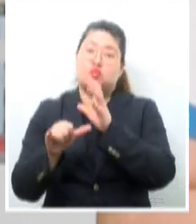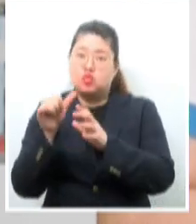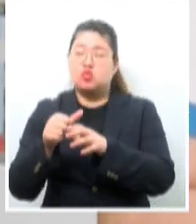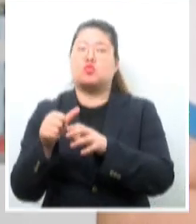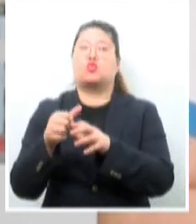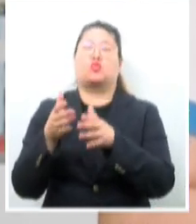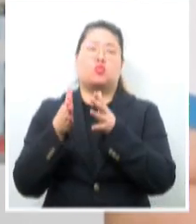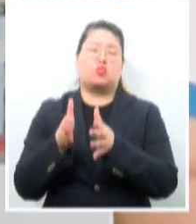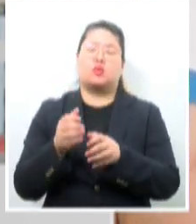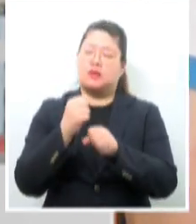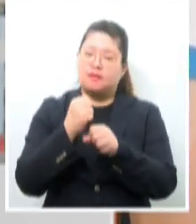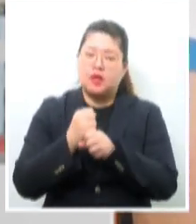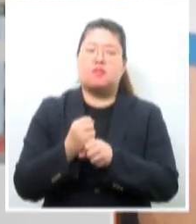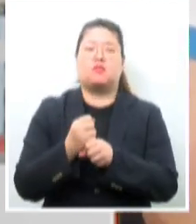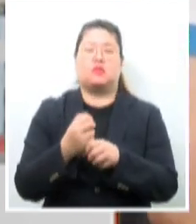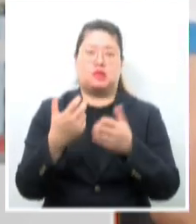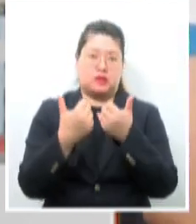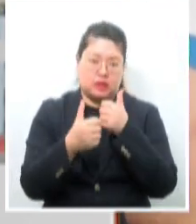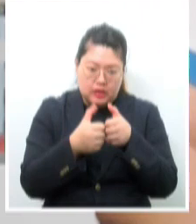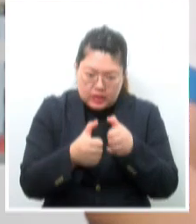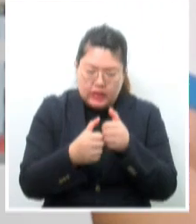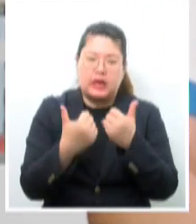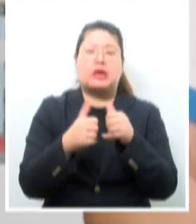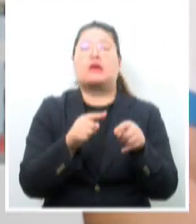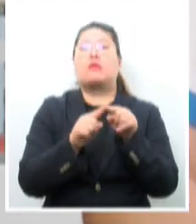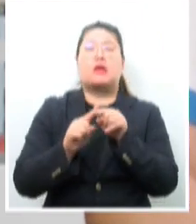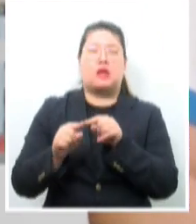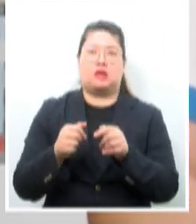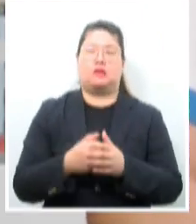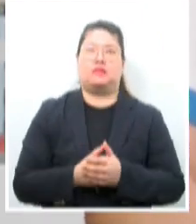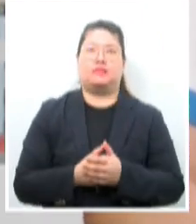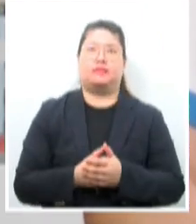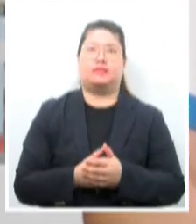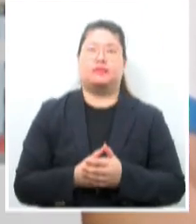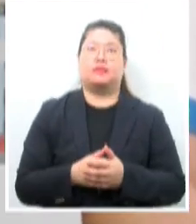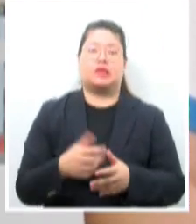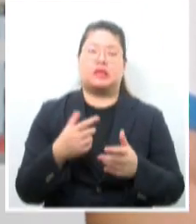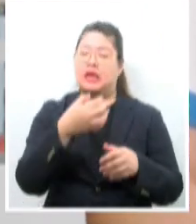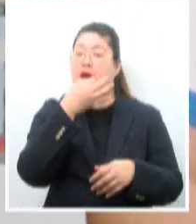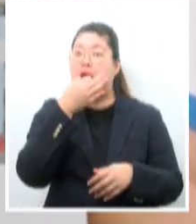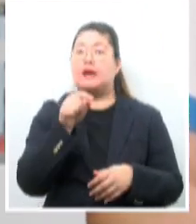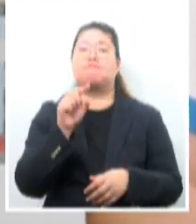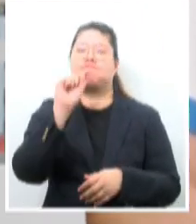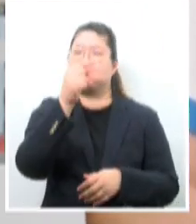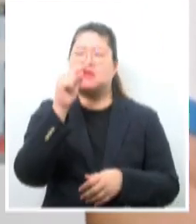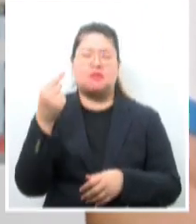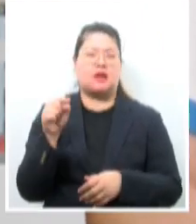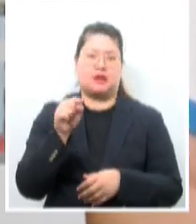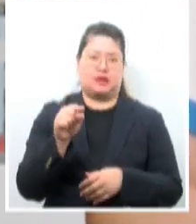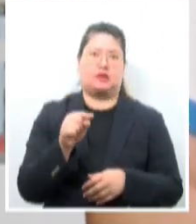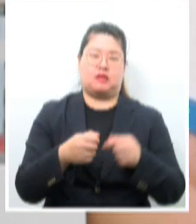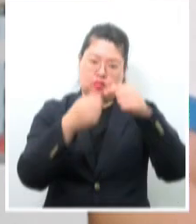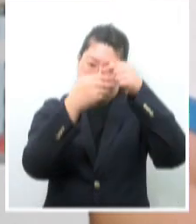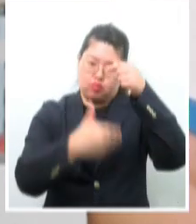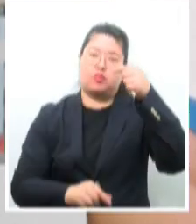e-sport player นะคะซึ่งเป็นสิ่งที่เราอาจจะไม่เคยเห็นหรือไม่เคยทราบมาก่อนค่ะซึ่งอาชีพเหล่านี้ก็ได้เข้ามาติดเป็นอันดับ20